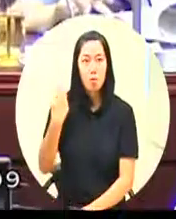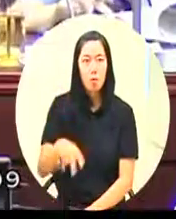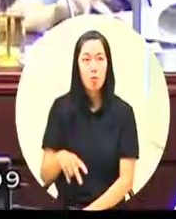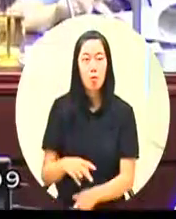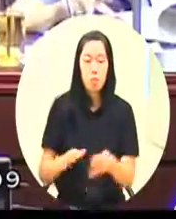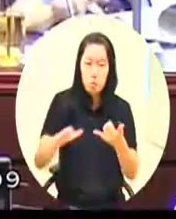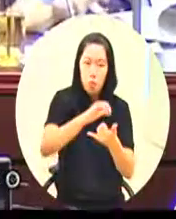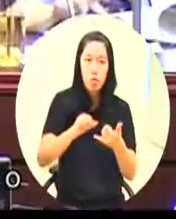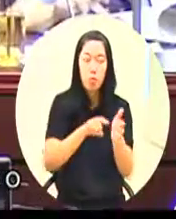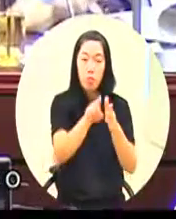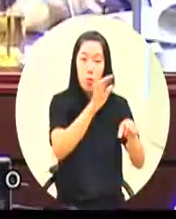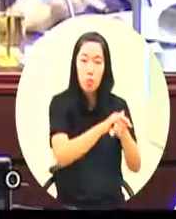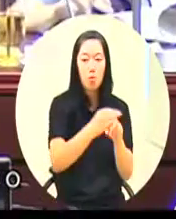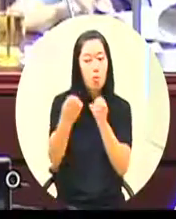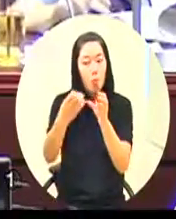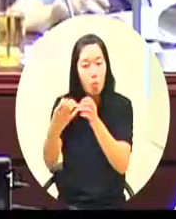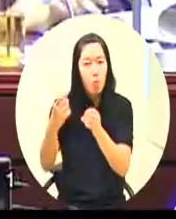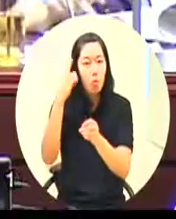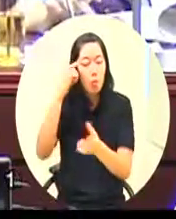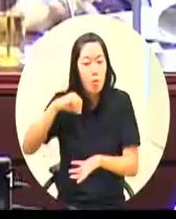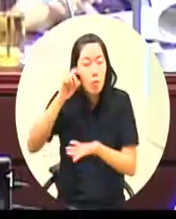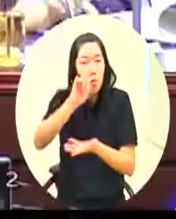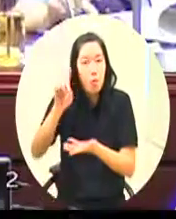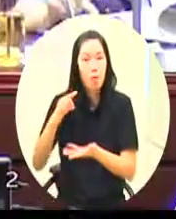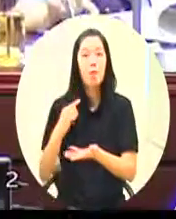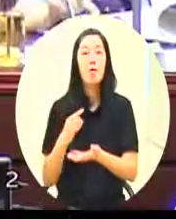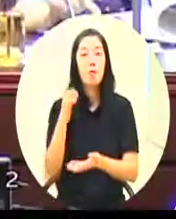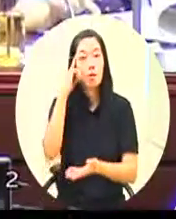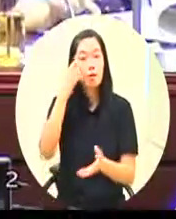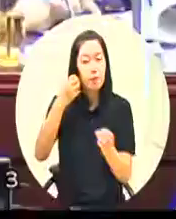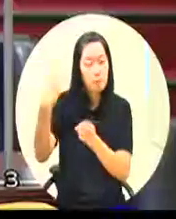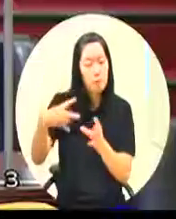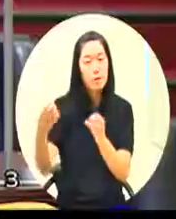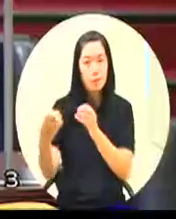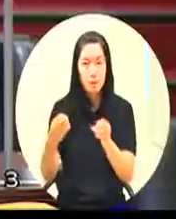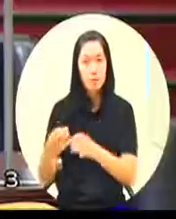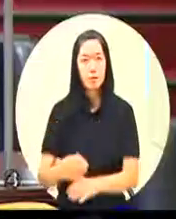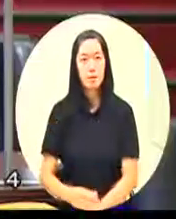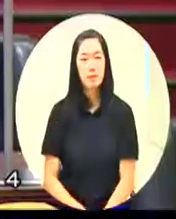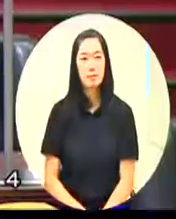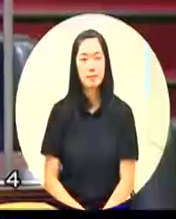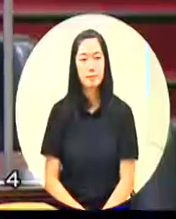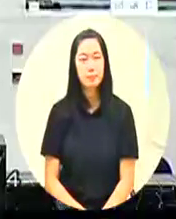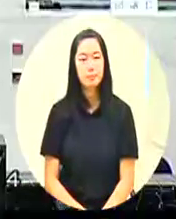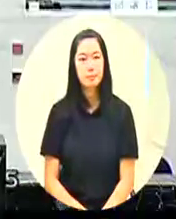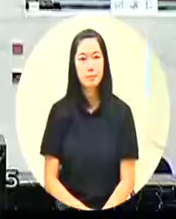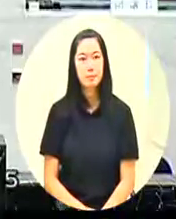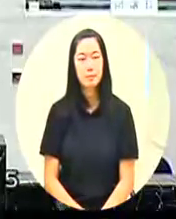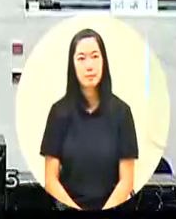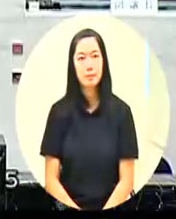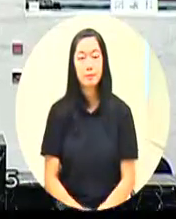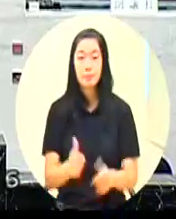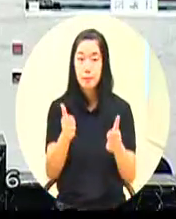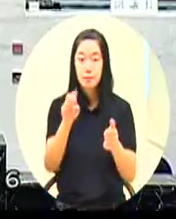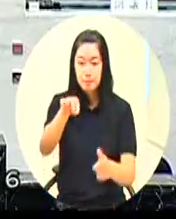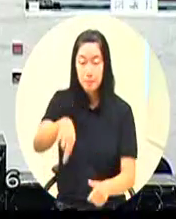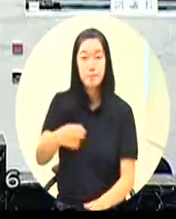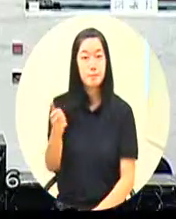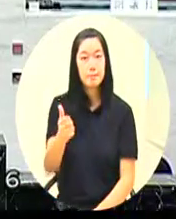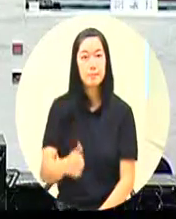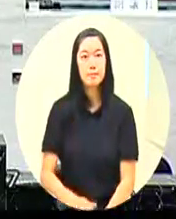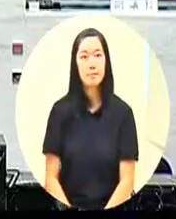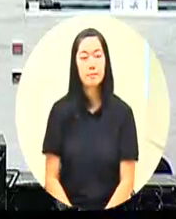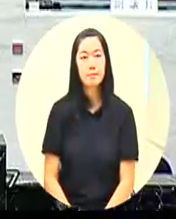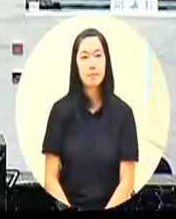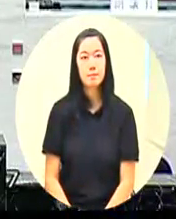搜寻专业者的意见，到底觉得怎么做比较好，好吗？谢谢。 谢谢，谢谢刘新正议员。